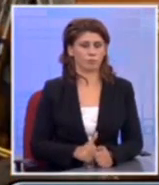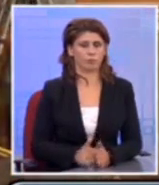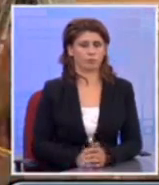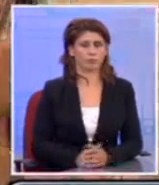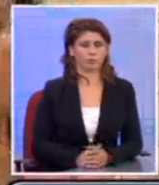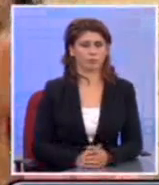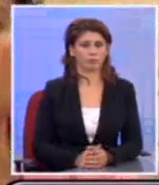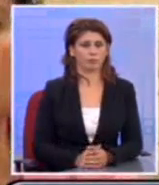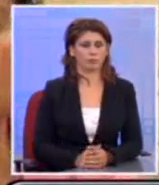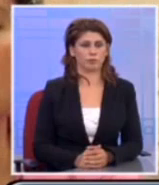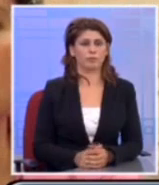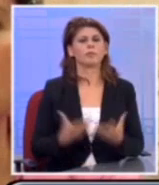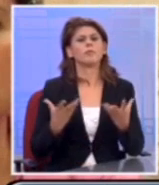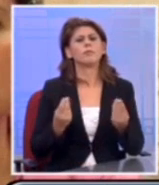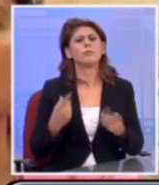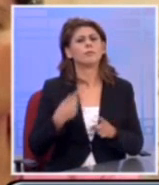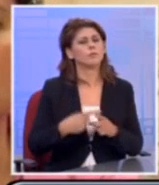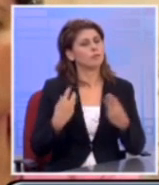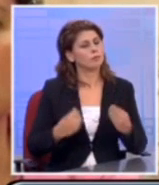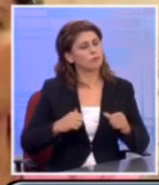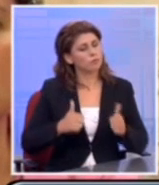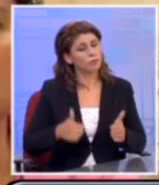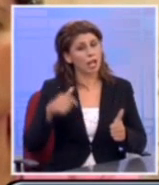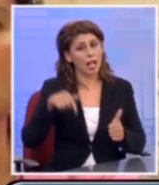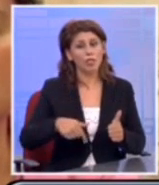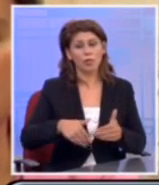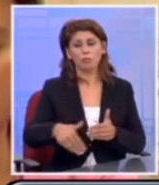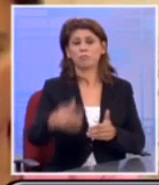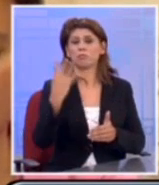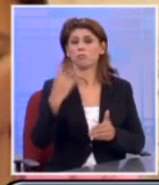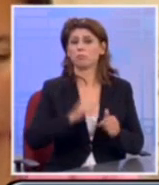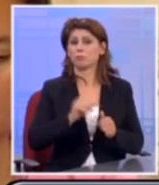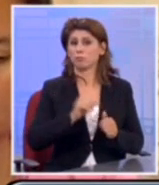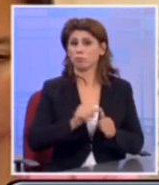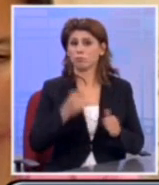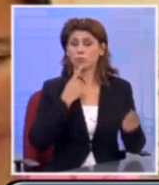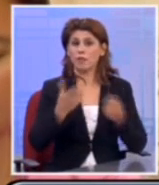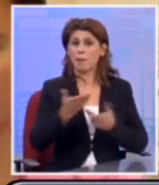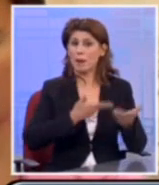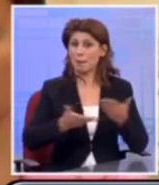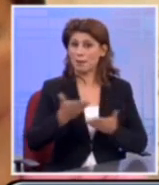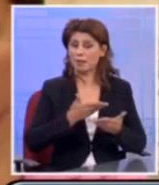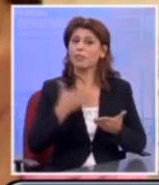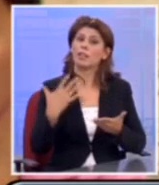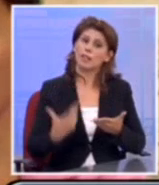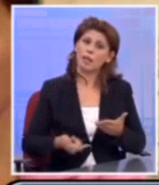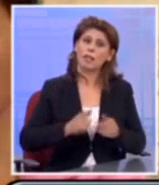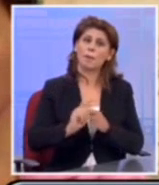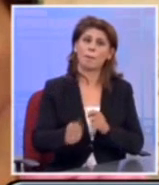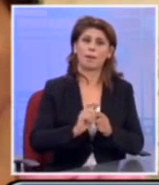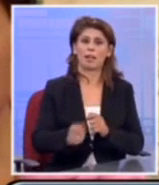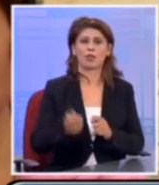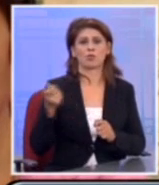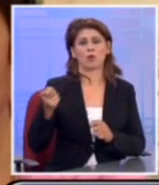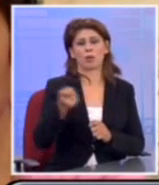με πολύ θετική και καλή βούληση, εδώ και 4 μήνες διαπραγματεύεται και έχει ήδη αποπληρώσει το